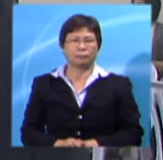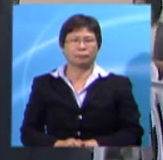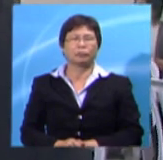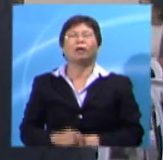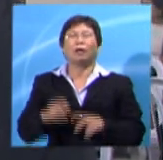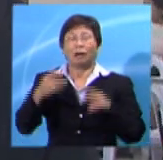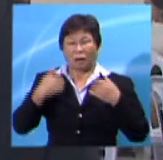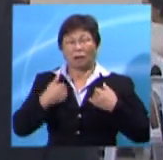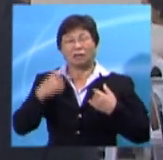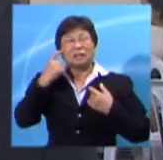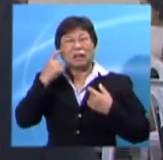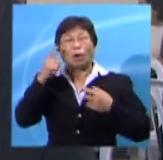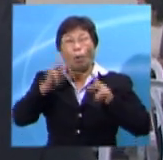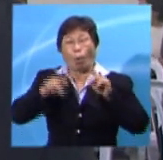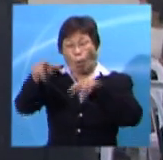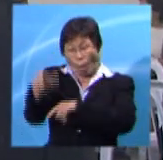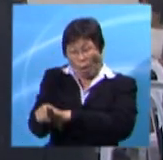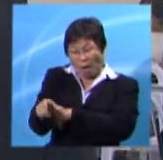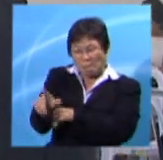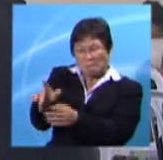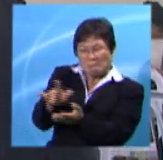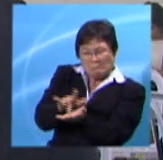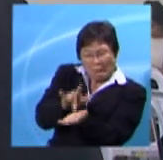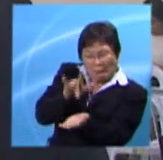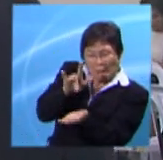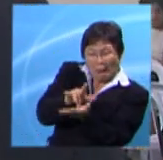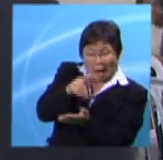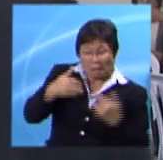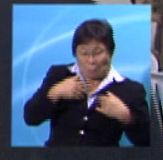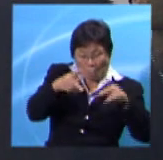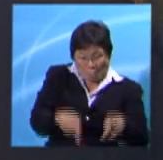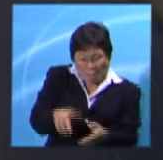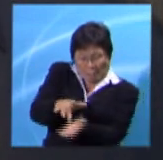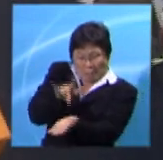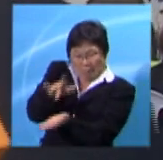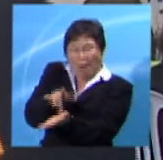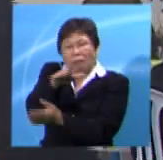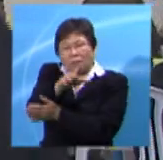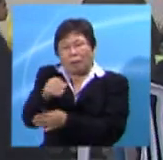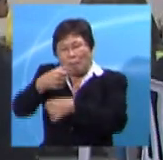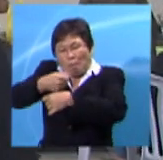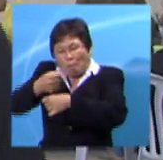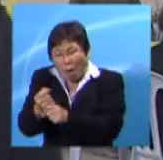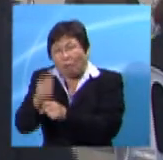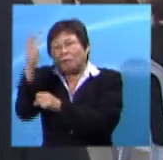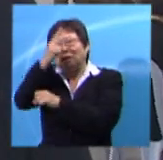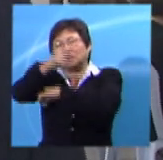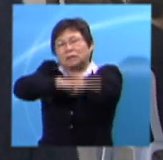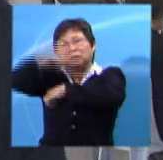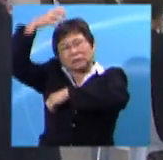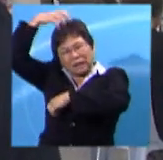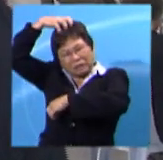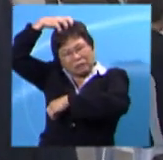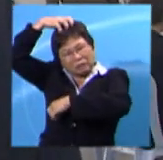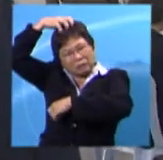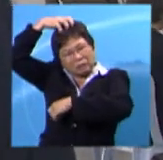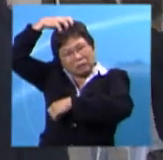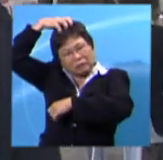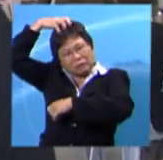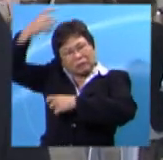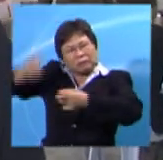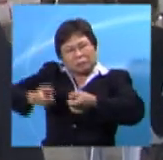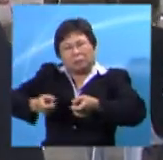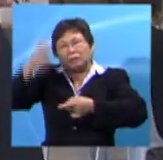ambil kesempatan and membuat kerajaan Negeri Selangor ni basically